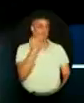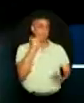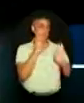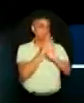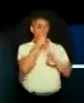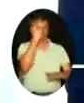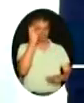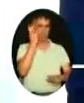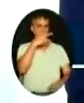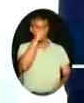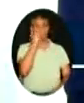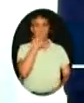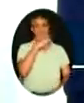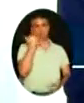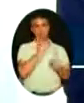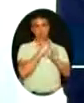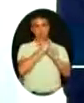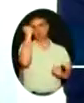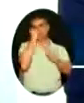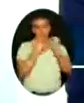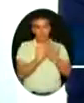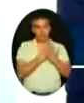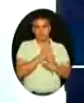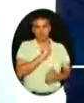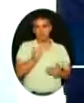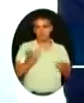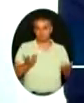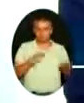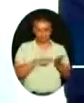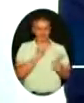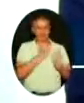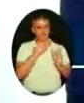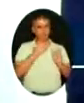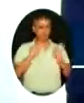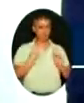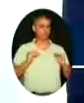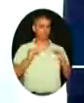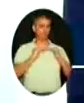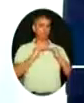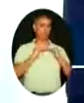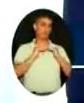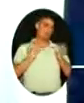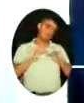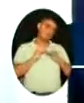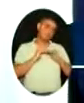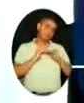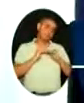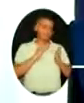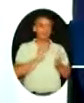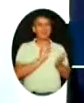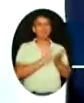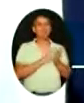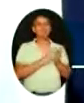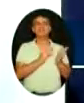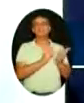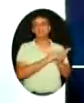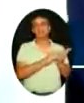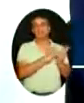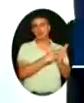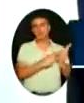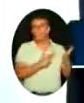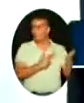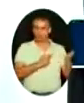טרור הערבי, אז גם ערבי ישראל היו יוצאים לפגע, ועובדה שהם לא יוצאים לפגע, כי הם אזרחים ישראלים, שווי זכויות לפחות על פי by the book, מה שנקרא,